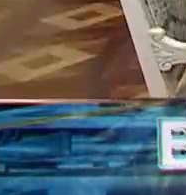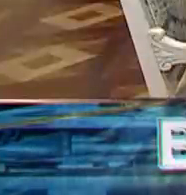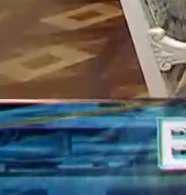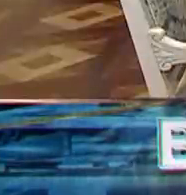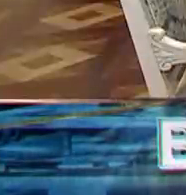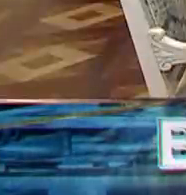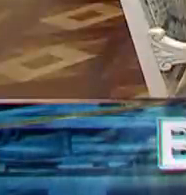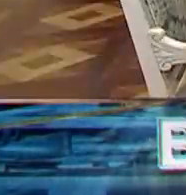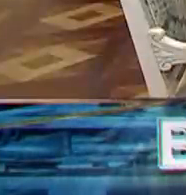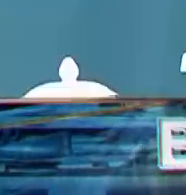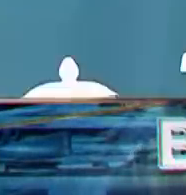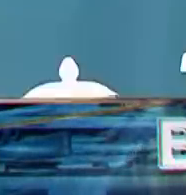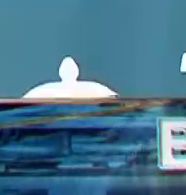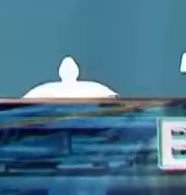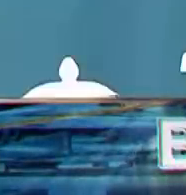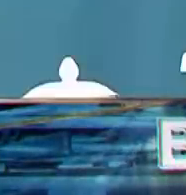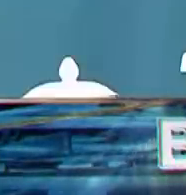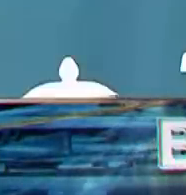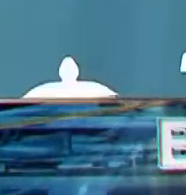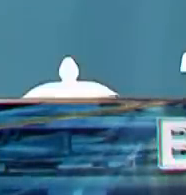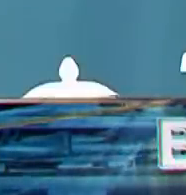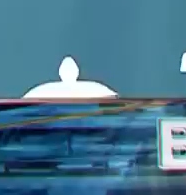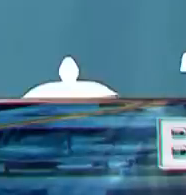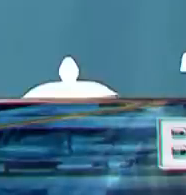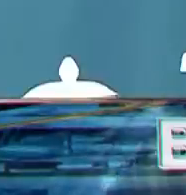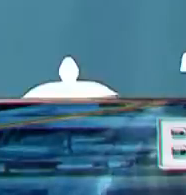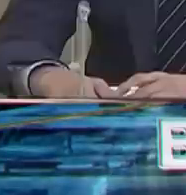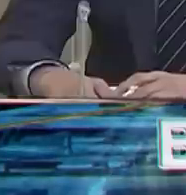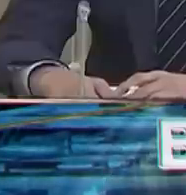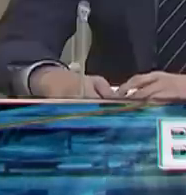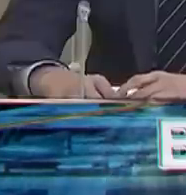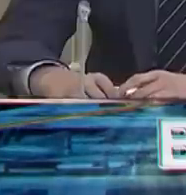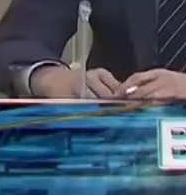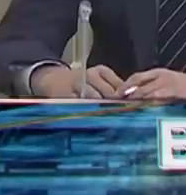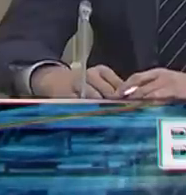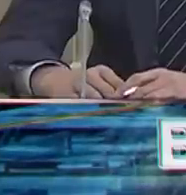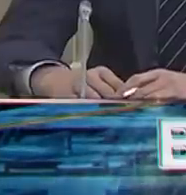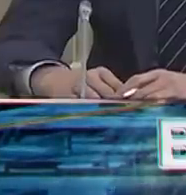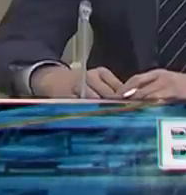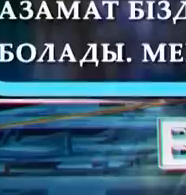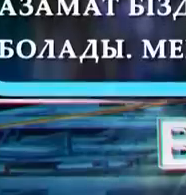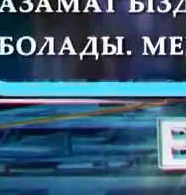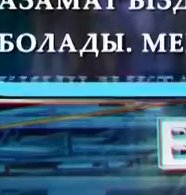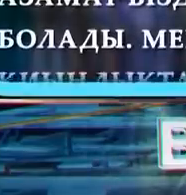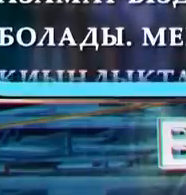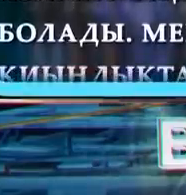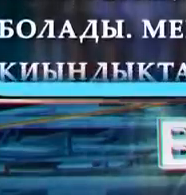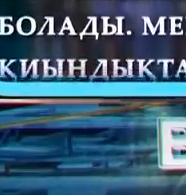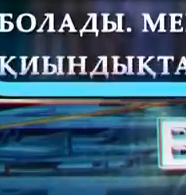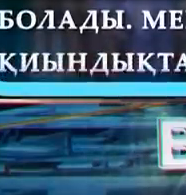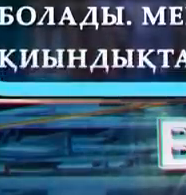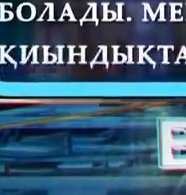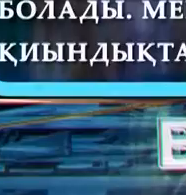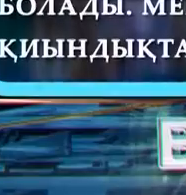Қазақстанда төтенше жағдай режимі 11 мамырға дейін ұзартылды. Бүгін мемлекет басшысы халыққа ресми мәлімдеме жасады. Қазіргідей күрделі